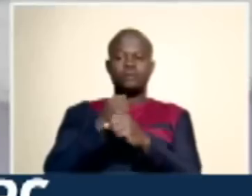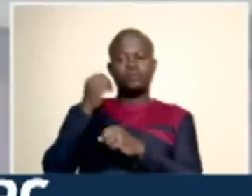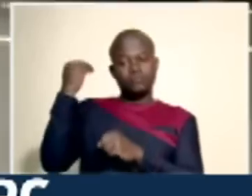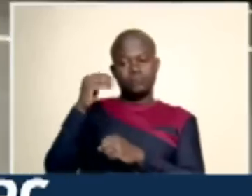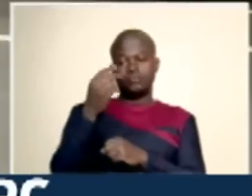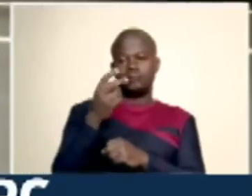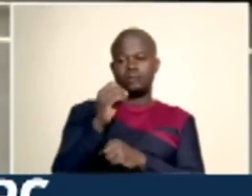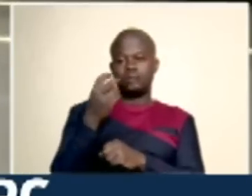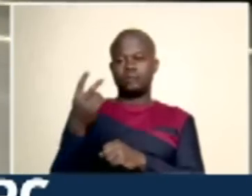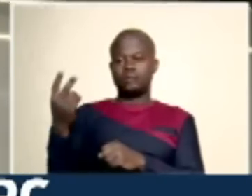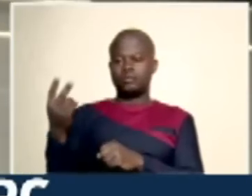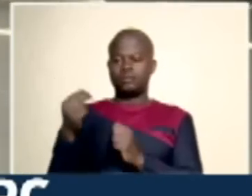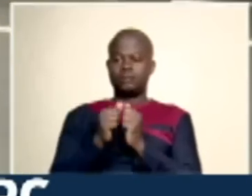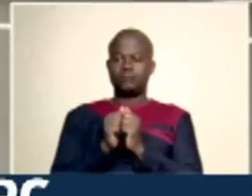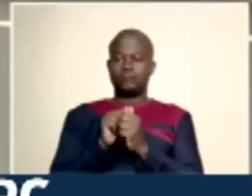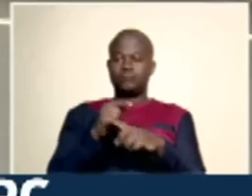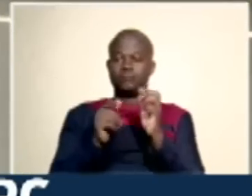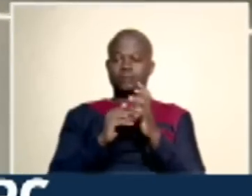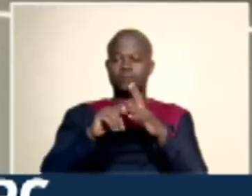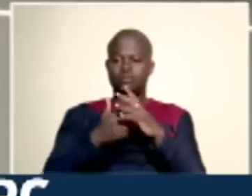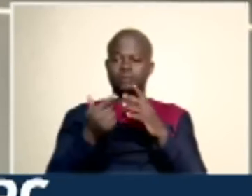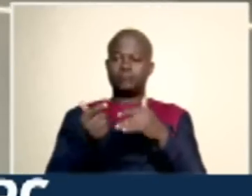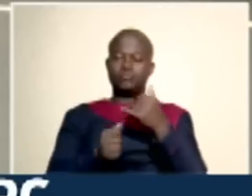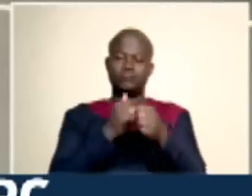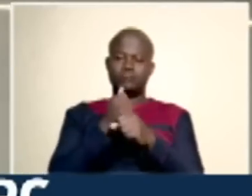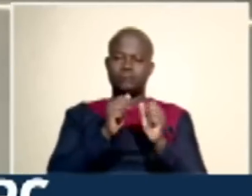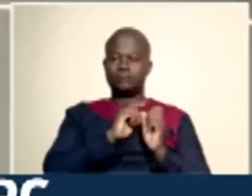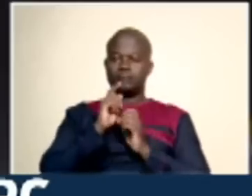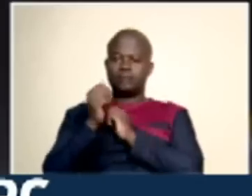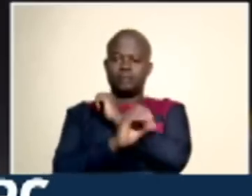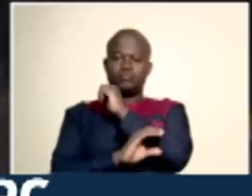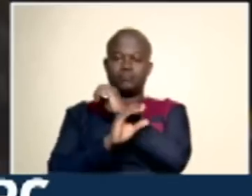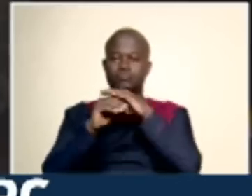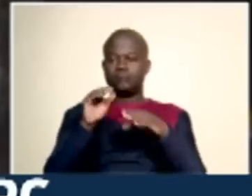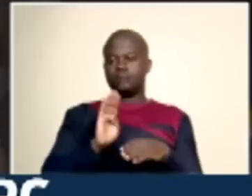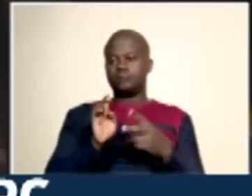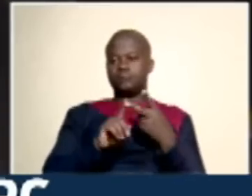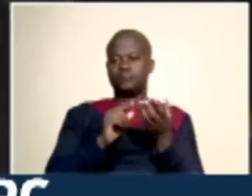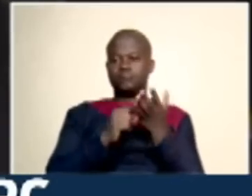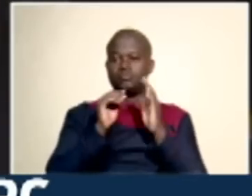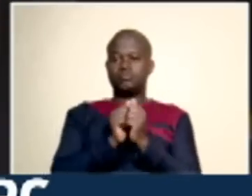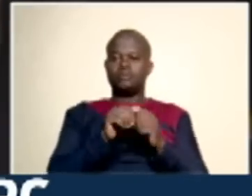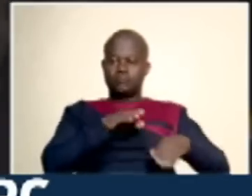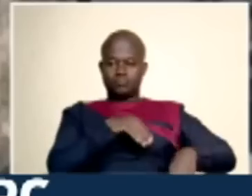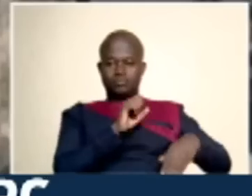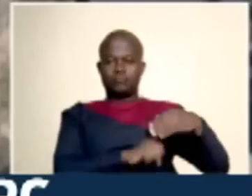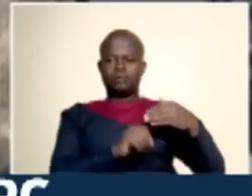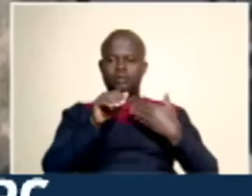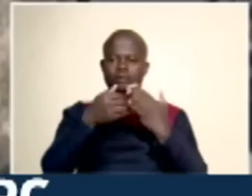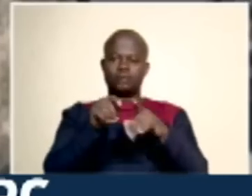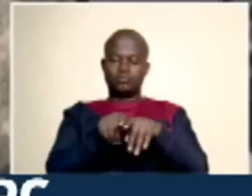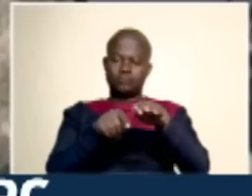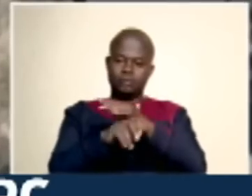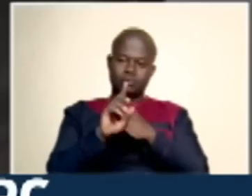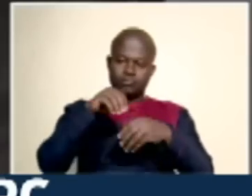wa 2022. Icyakora mu ntangiriro z'uyu mwaka ingabo z'ibindi bihugu birimo Burundi, Uganda na Sudani y'Epfo nazo